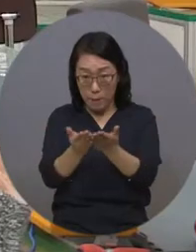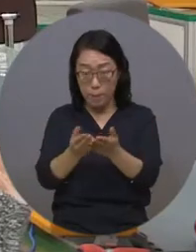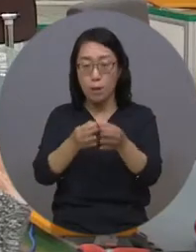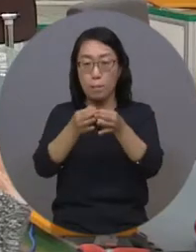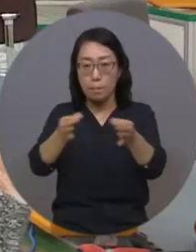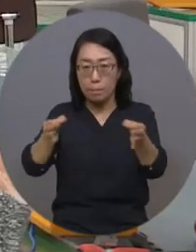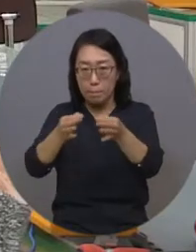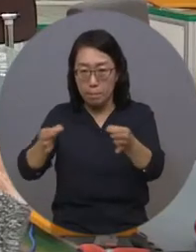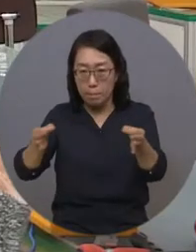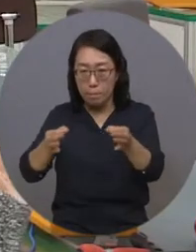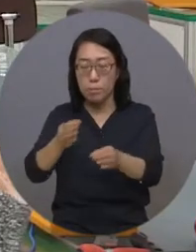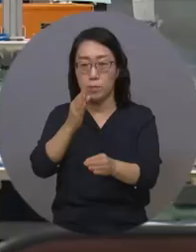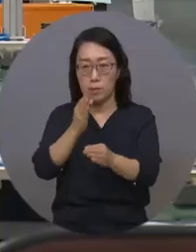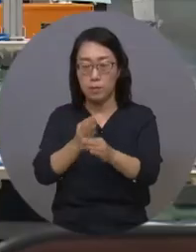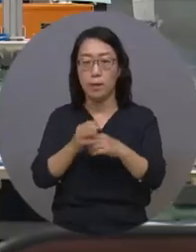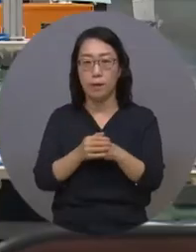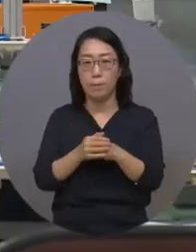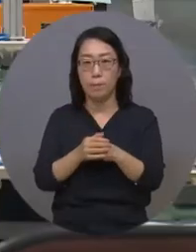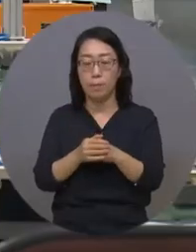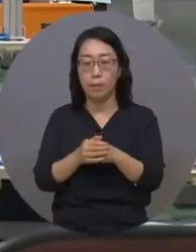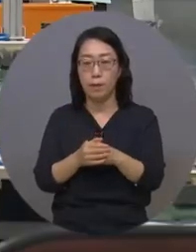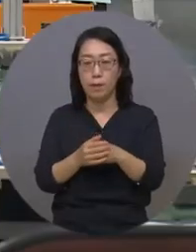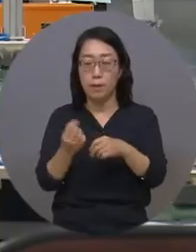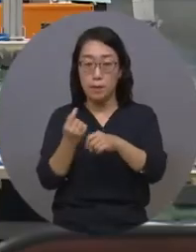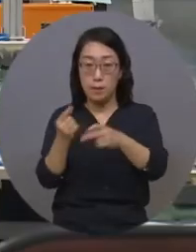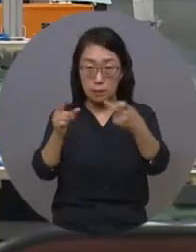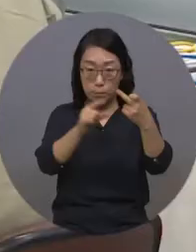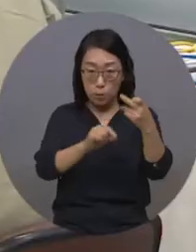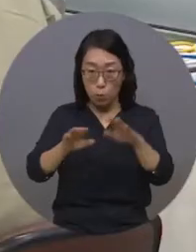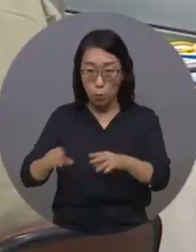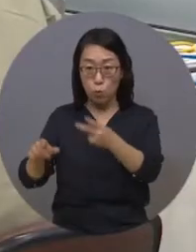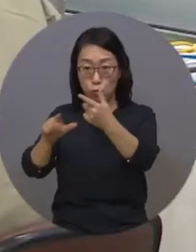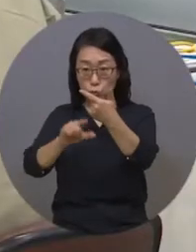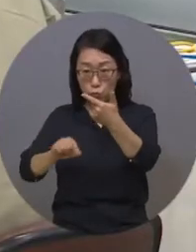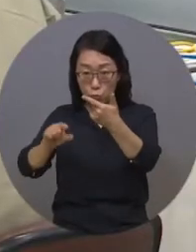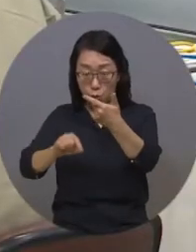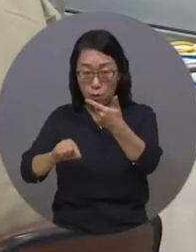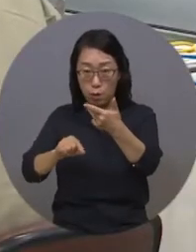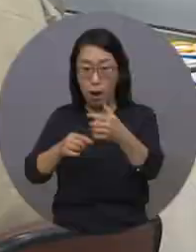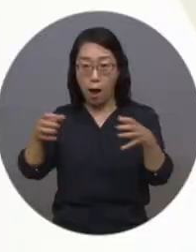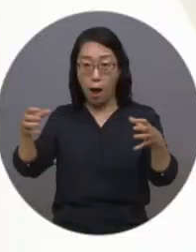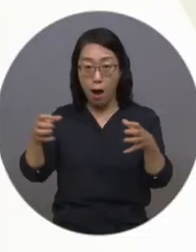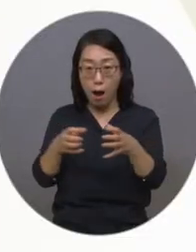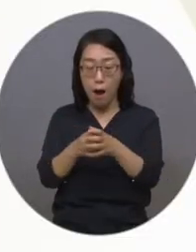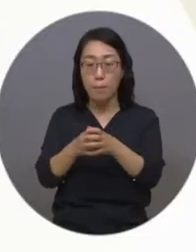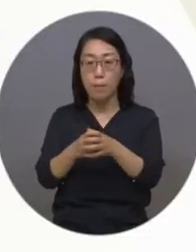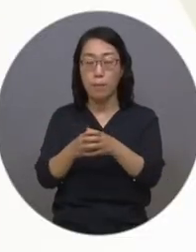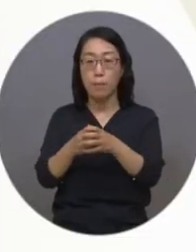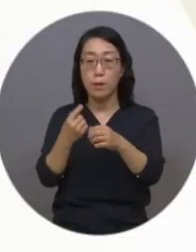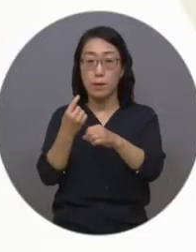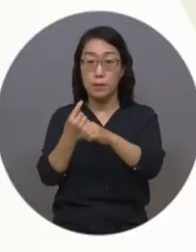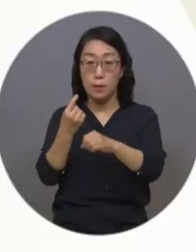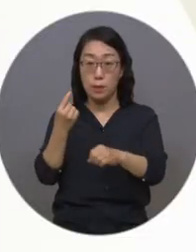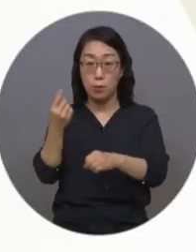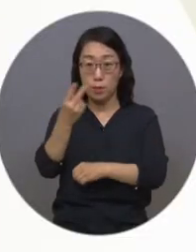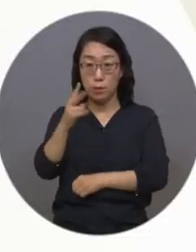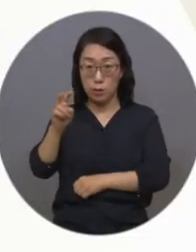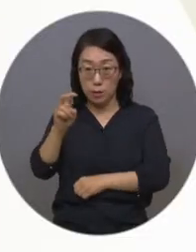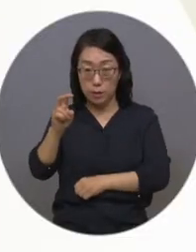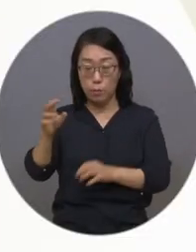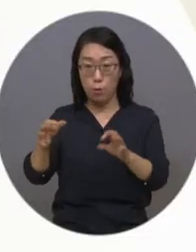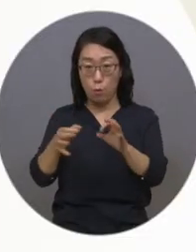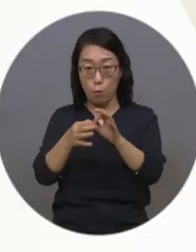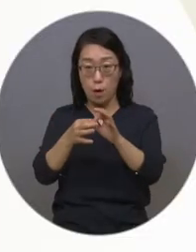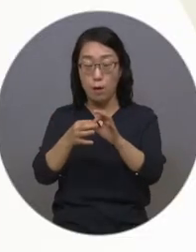지난해 12월과 올해 6월 지급한 상하 본게 근로장려금을 포함 하면 지난해 소득 뿐 에 대한 장려금